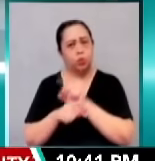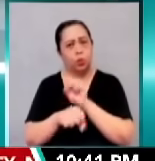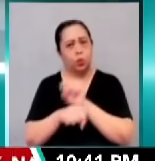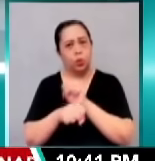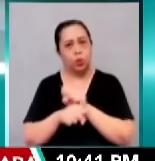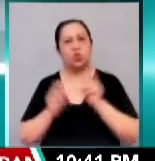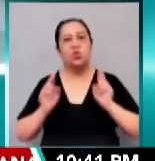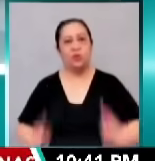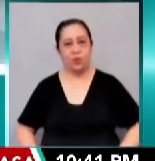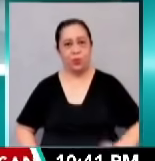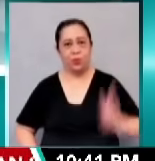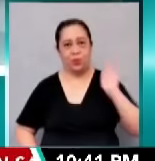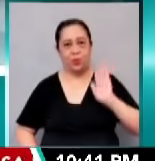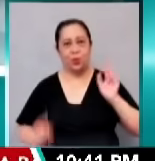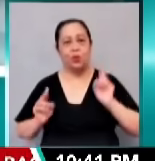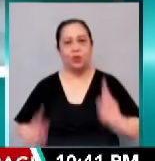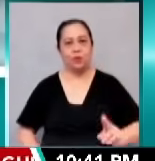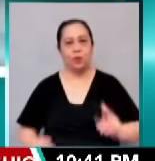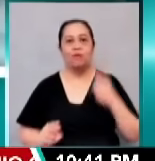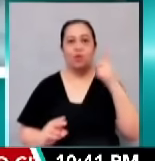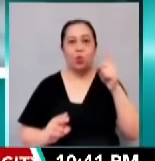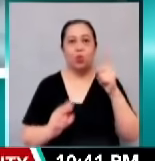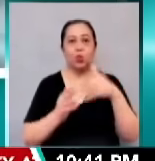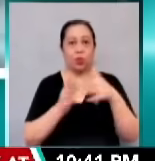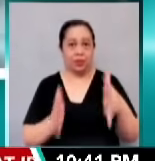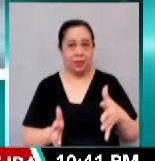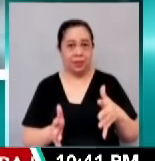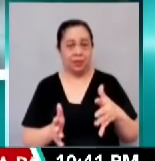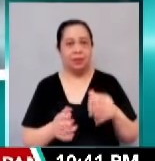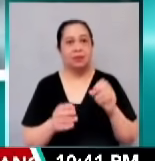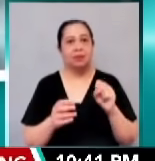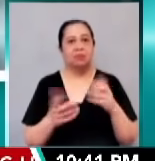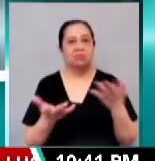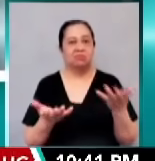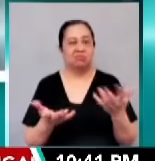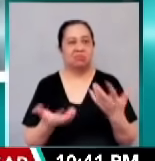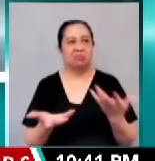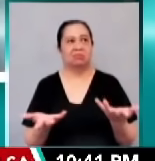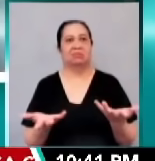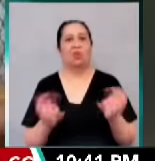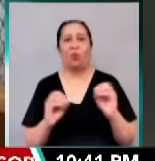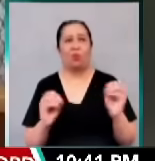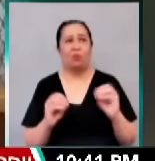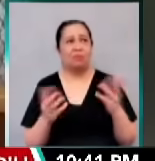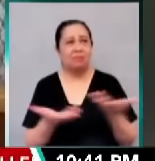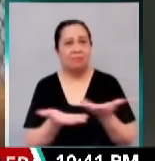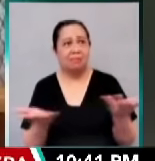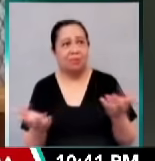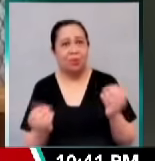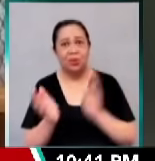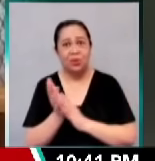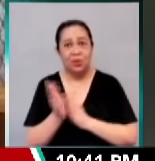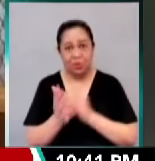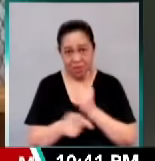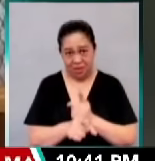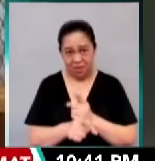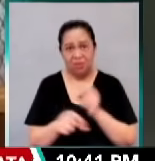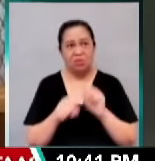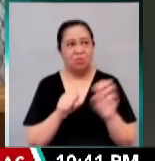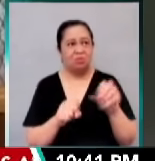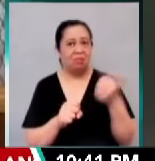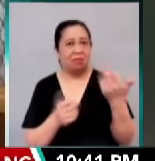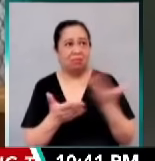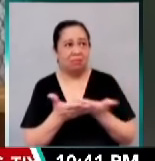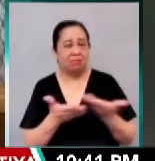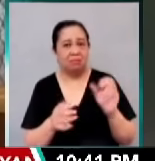uniforms, mga students. So, na ano sila, para walang pasok ngayon. So, walang other sources of income for